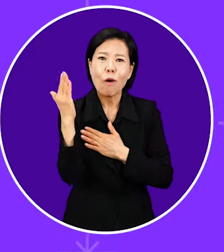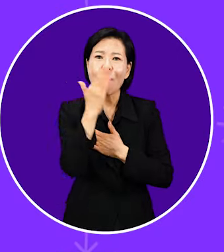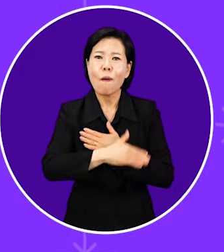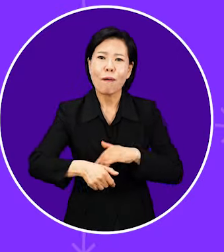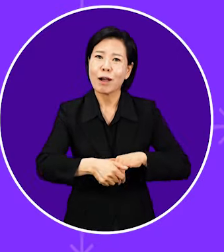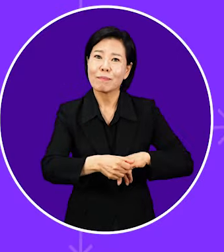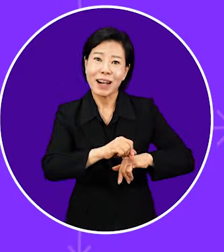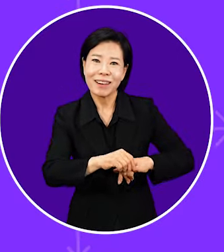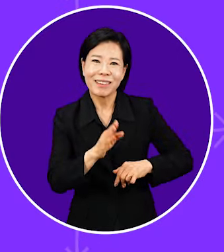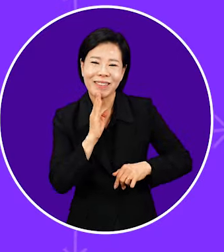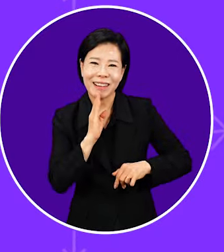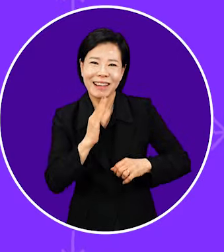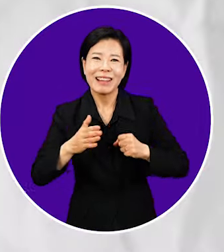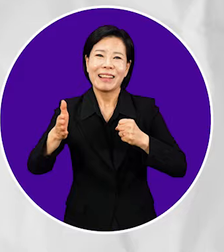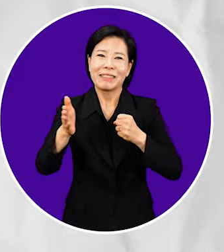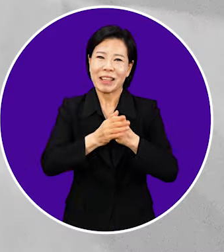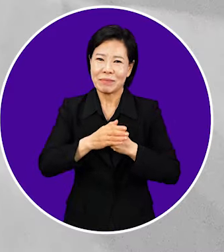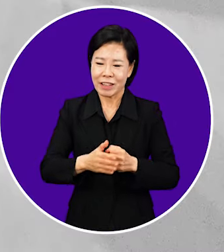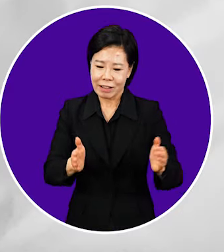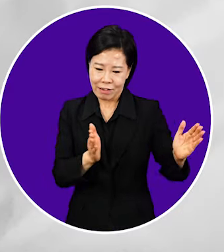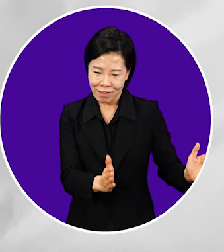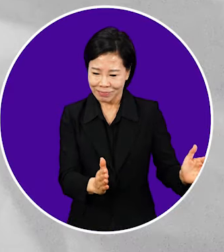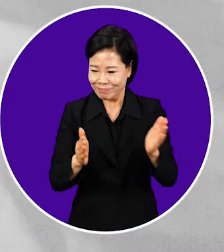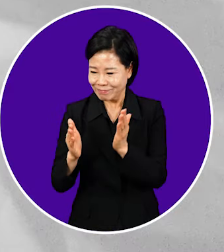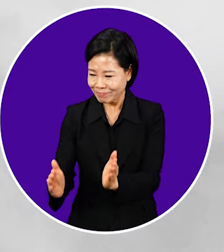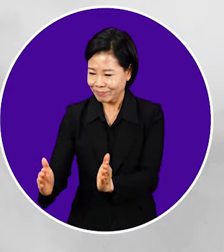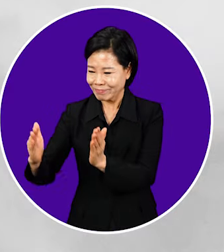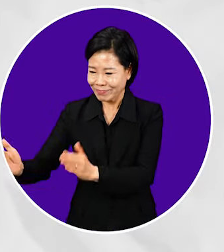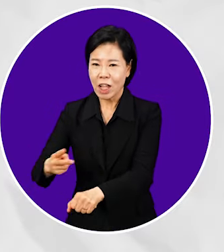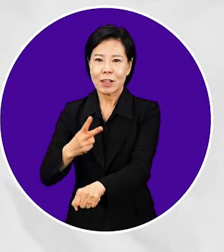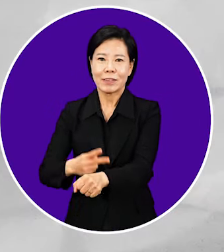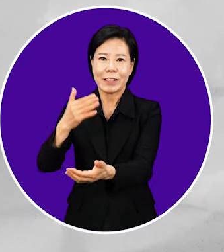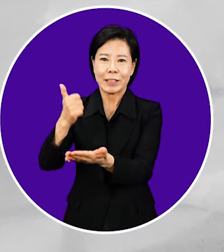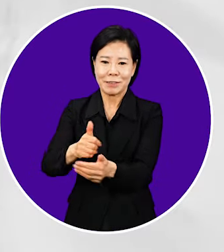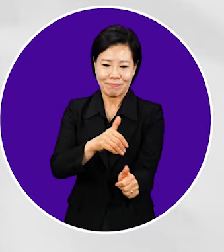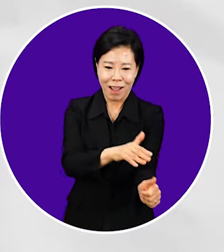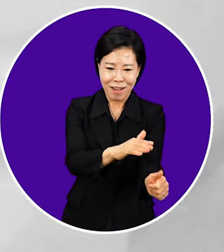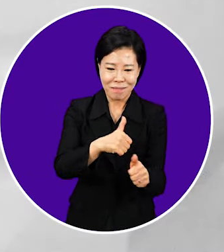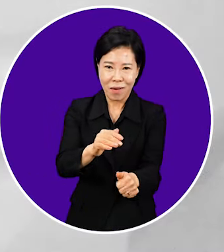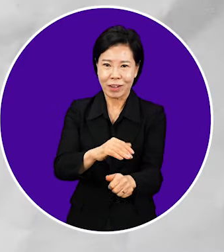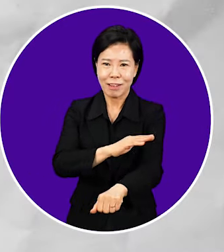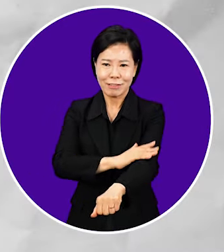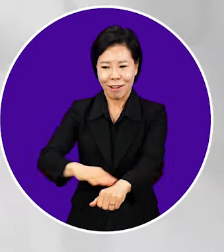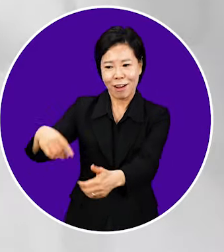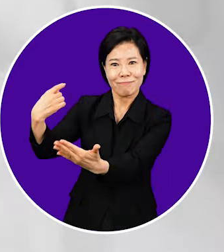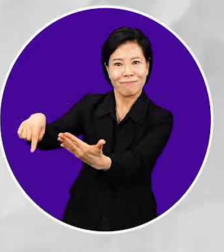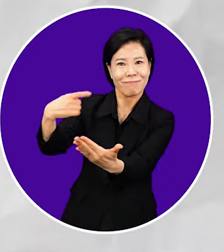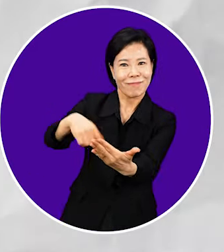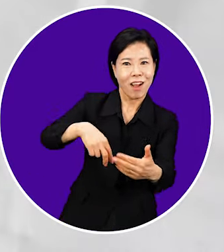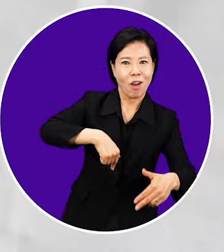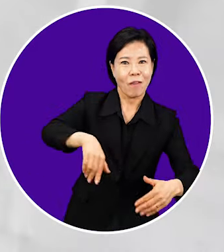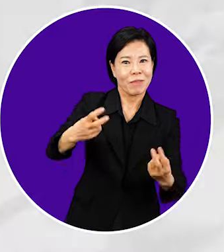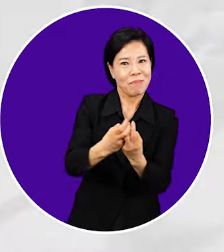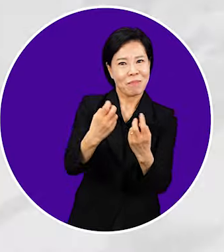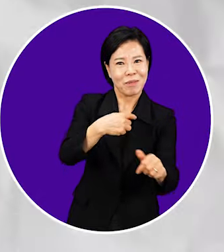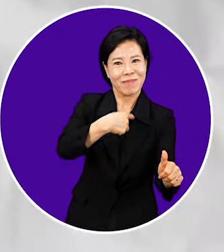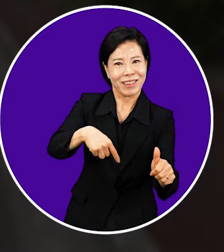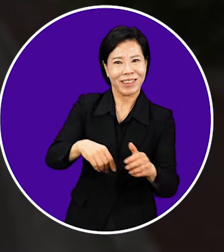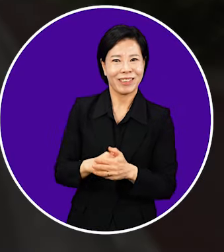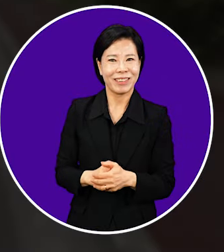걸으면 부상의 위험이 있어요. 그래서 코스마다 걷기 지도자 선생님들을 대체해서 자세를